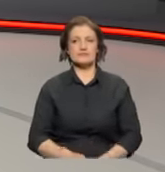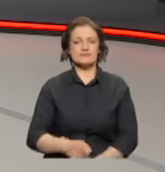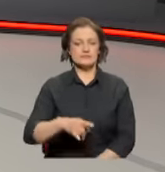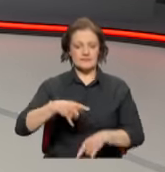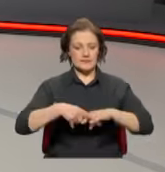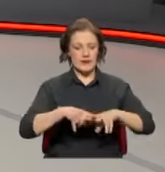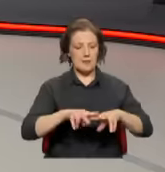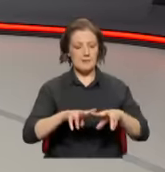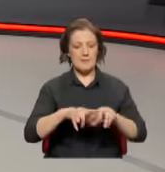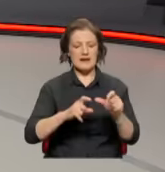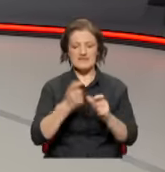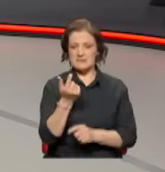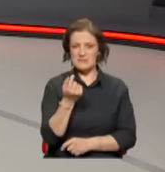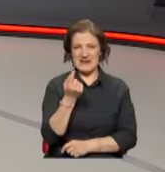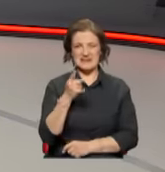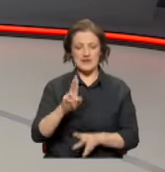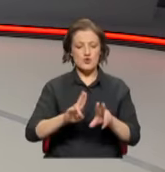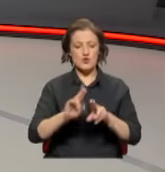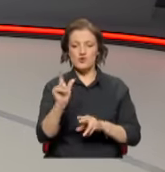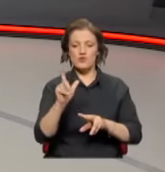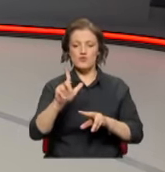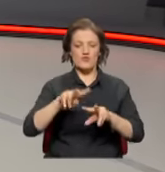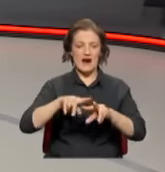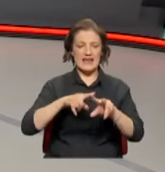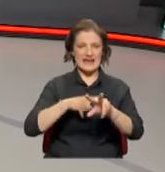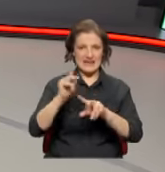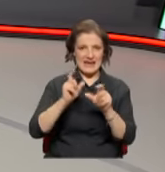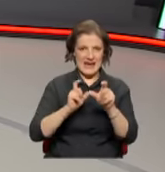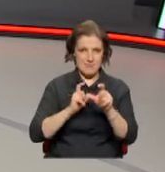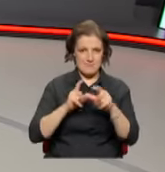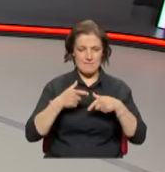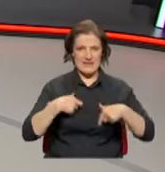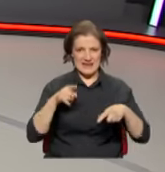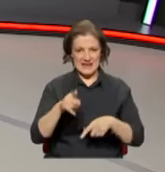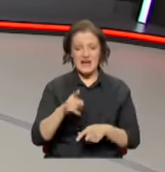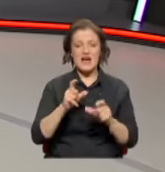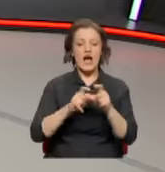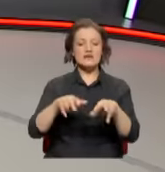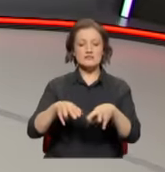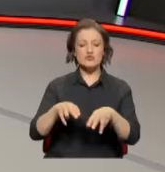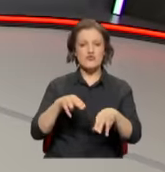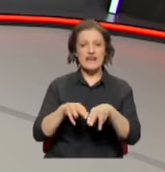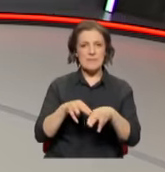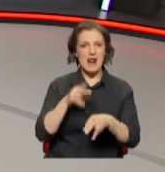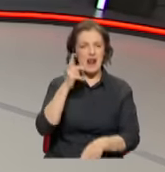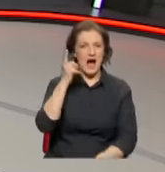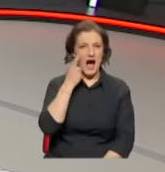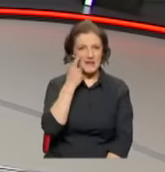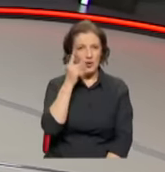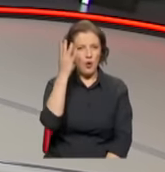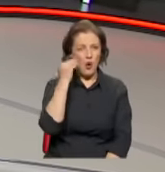Hamas biraz Kuvayi Milliye'yi, biraz Kuvayi Milliye'yi ve Gazi Mustafa Kemal Atatürk'ü öğrenmeye